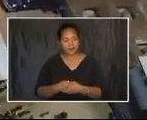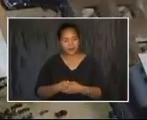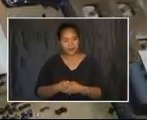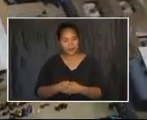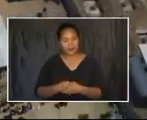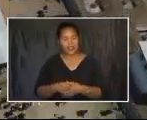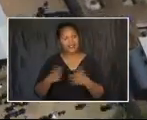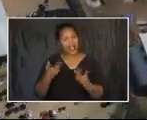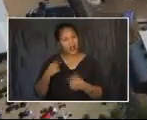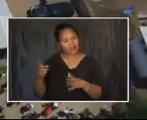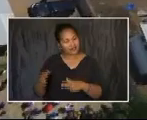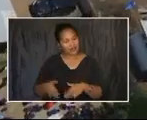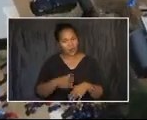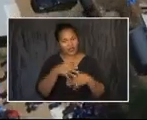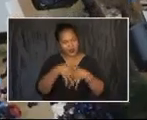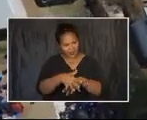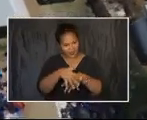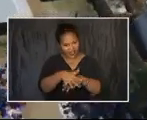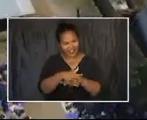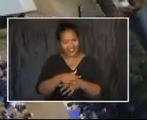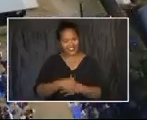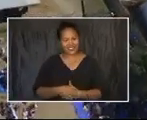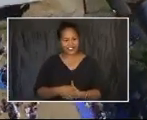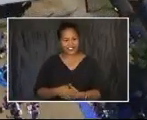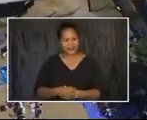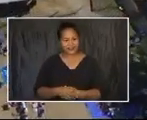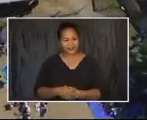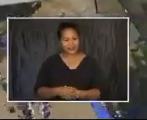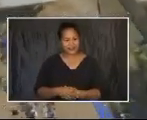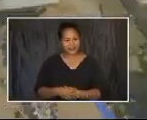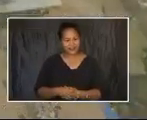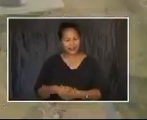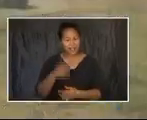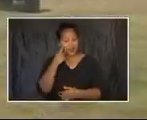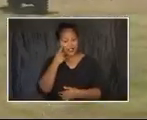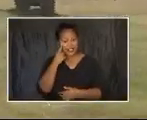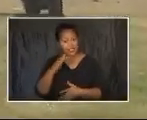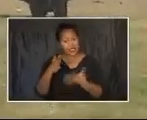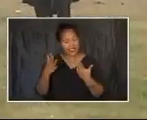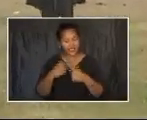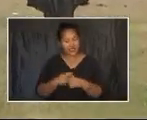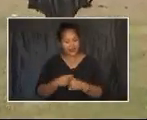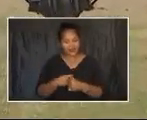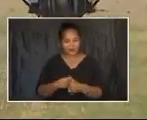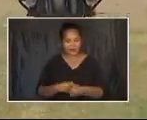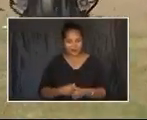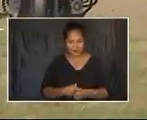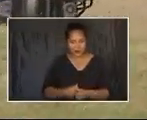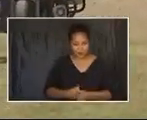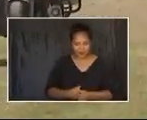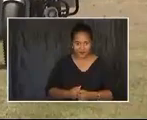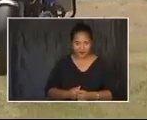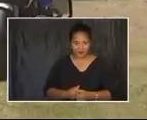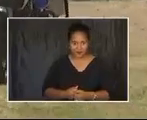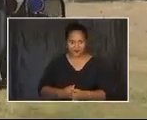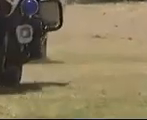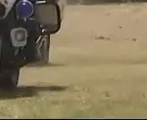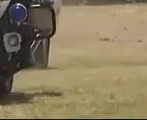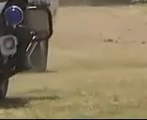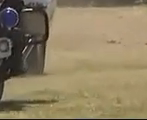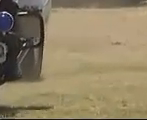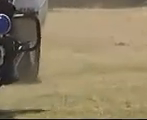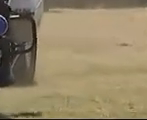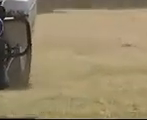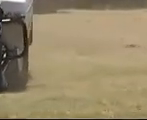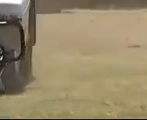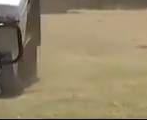the parade area. तो जैसे कि आप देख रहे हैं ये एरियल फुटेज है हमारे देश के राष्ट्रपति ये अब